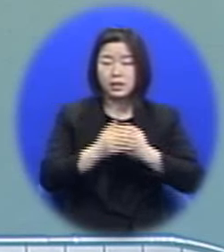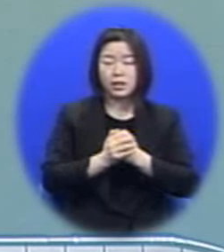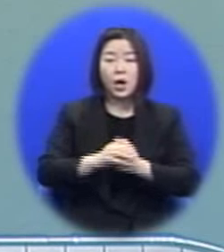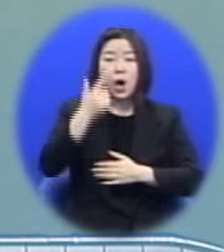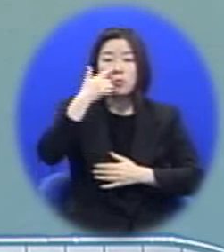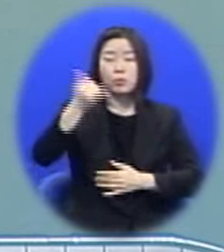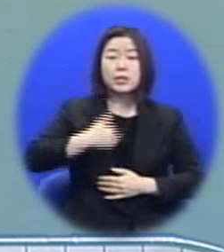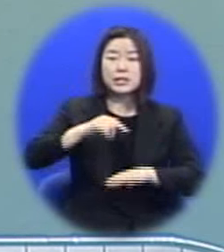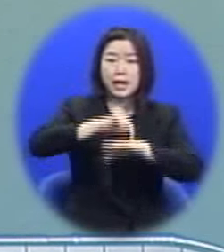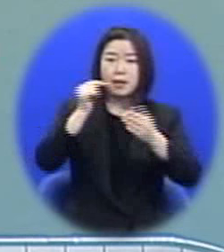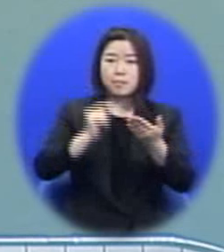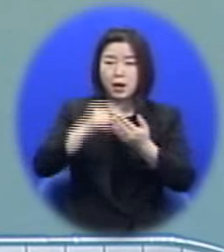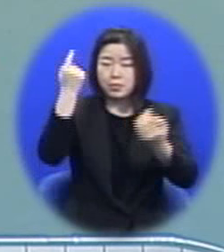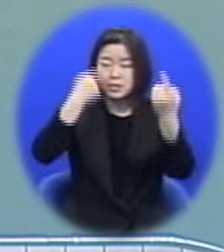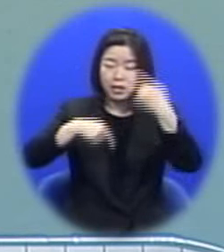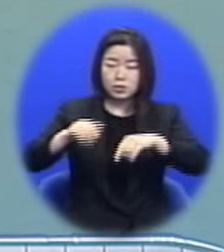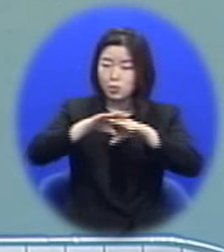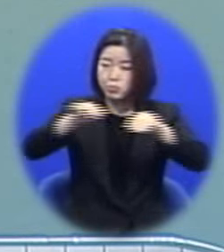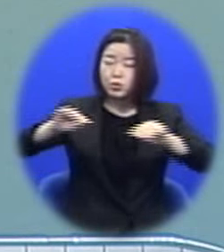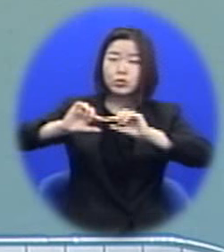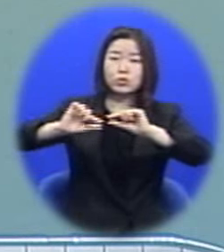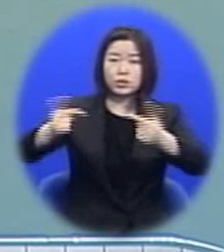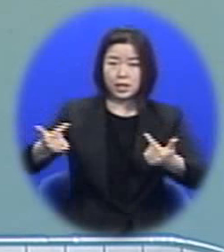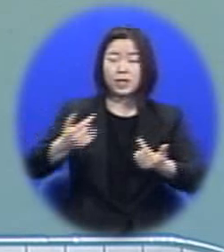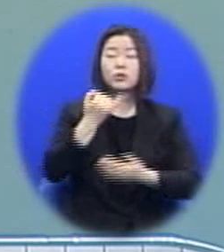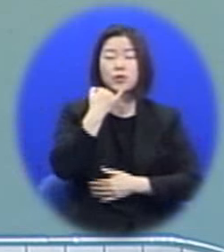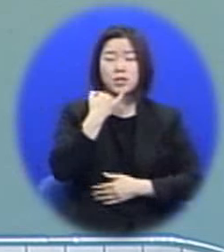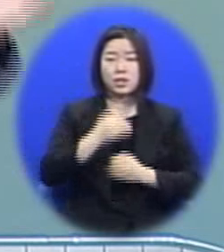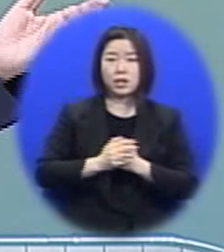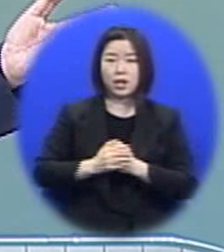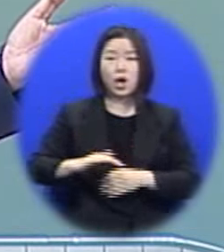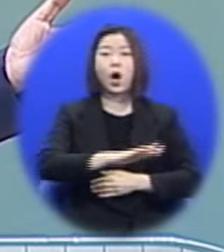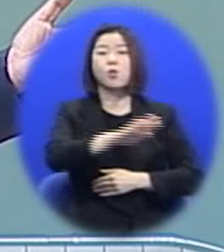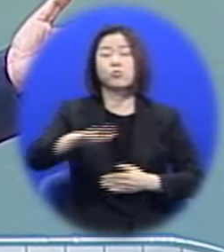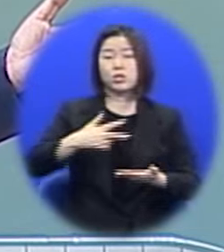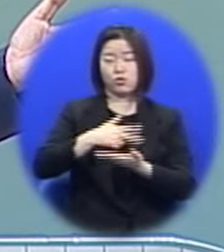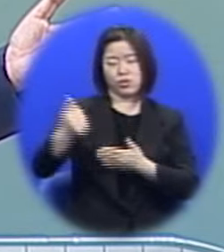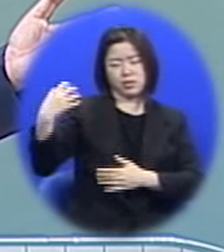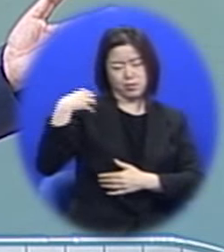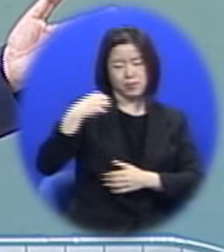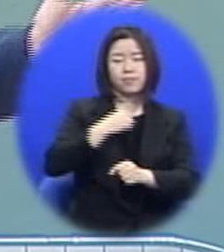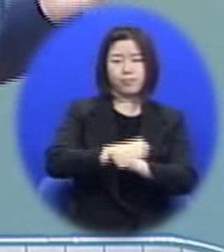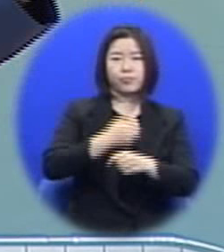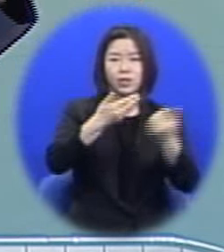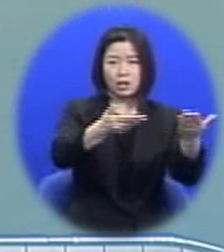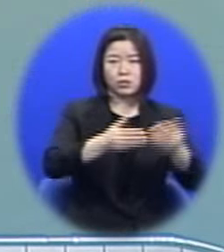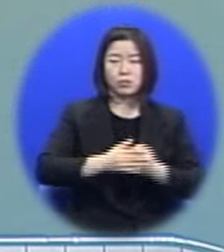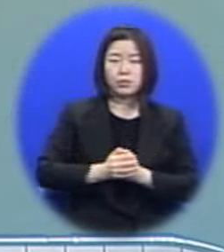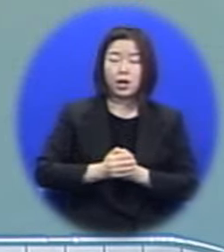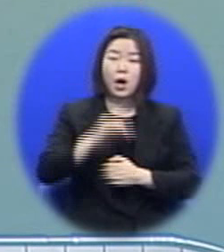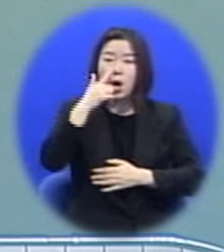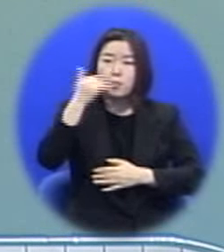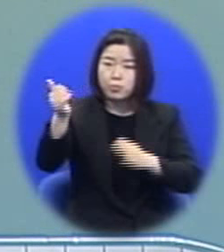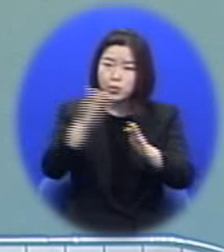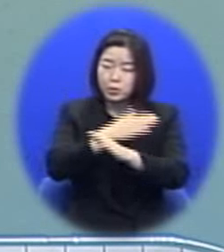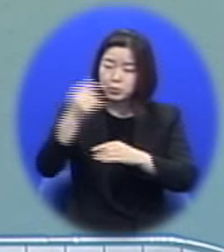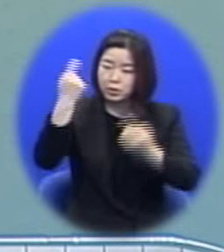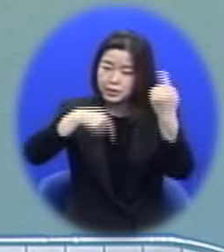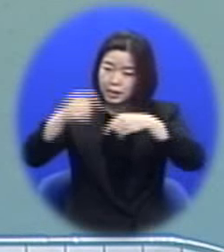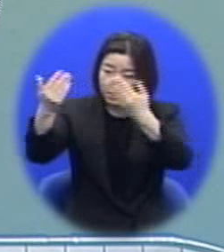내 마음의 상처 풀어주지 않으셔도 돼요. 우리 주님이 해주세요. 부모님으로부터 상처받은